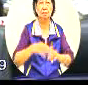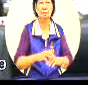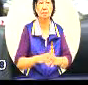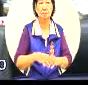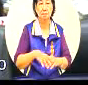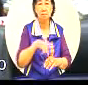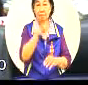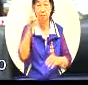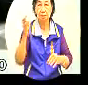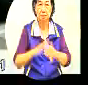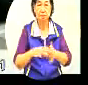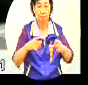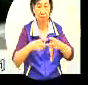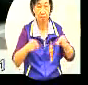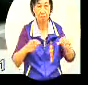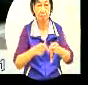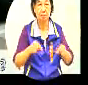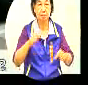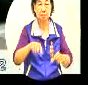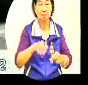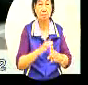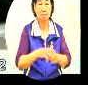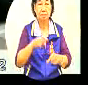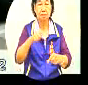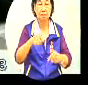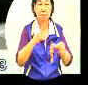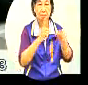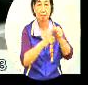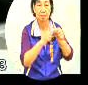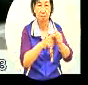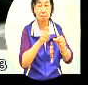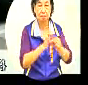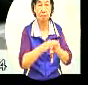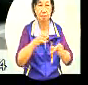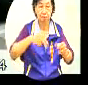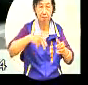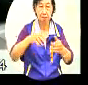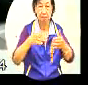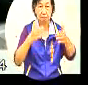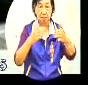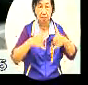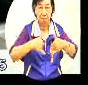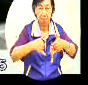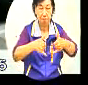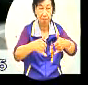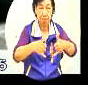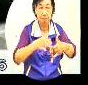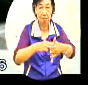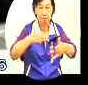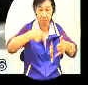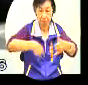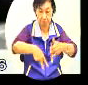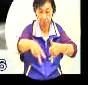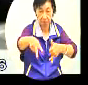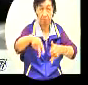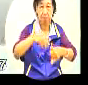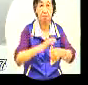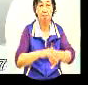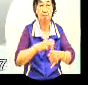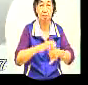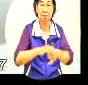来，这个是日本，你可以看到中间就是我们所谓的通行的步道，它有把它在路面上做出标